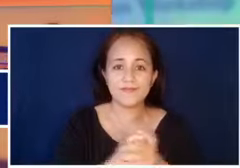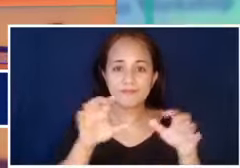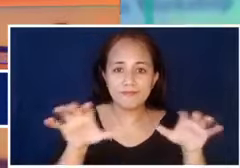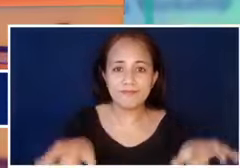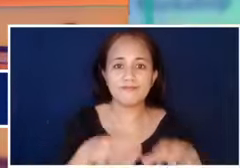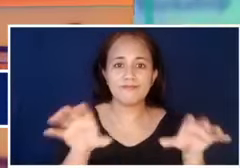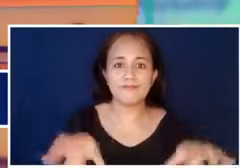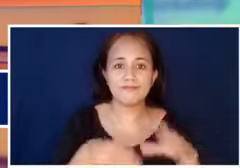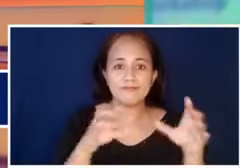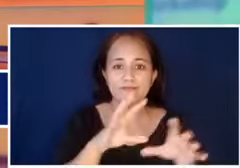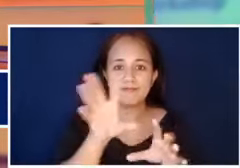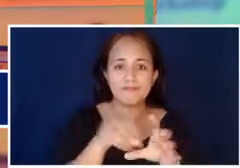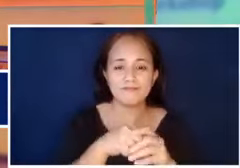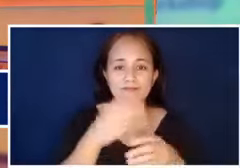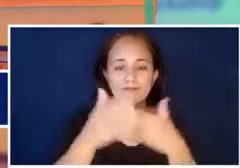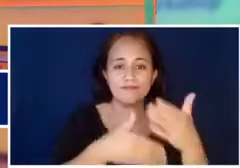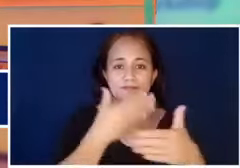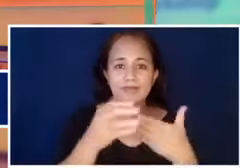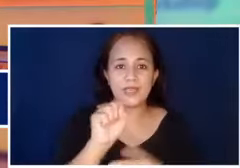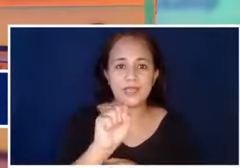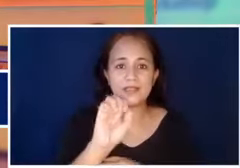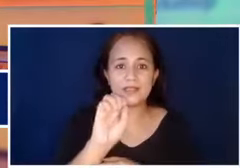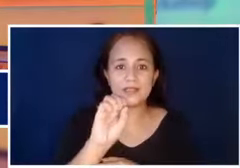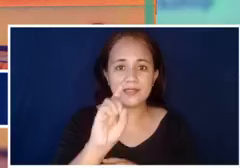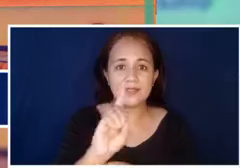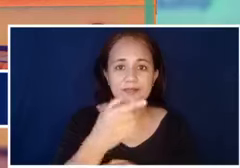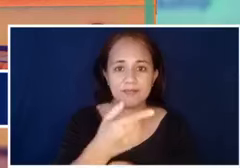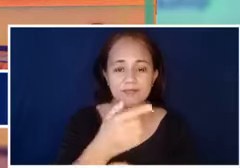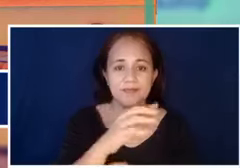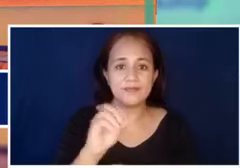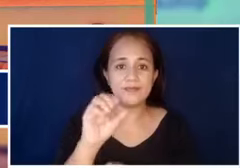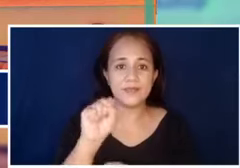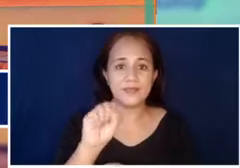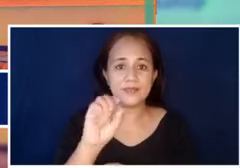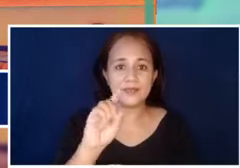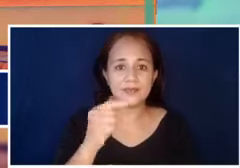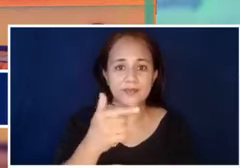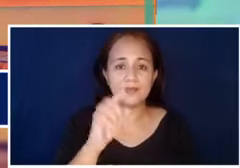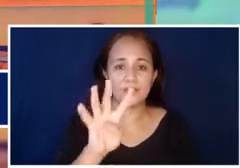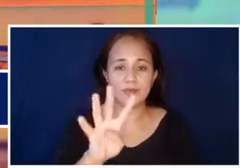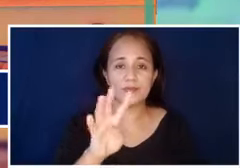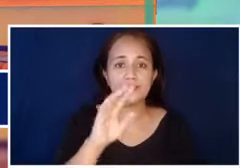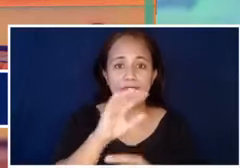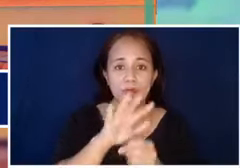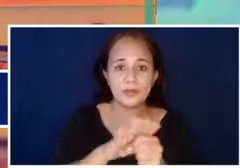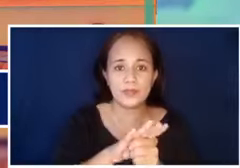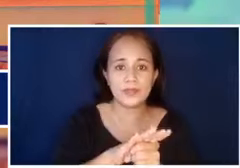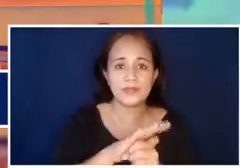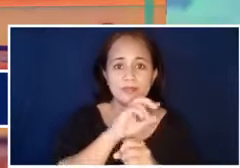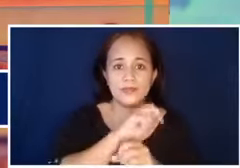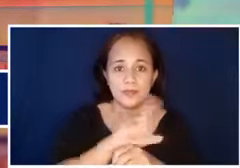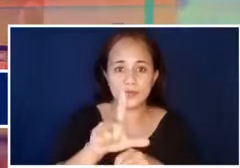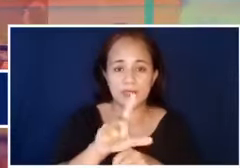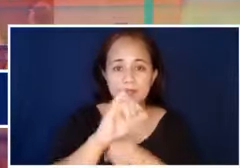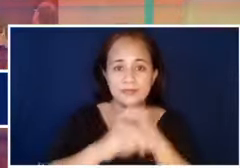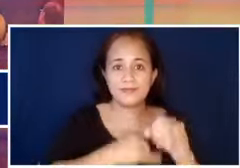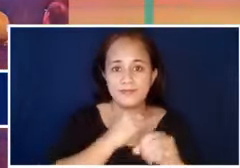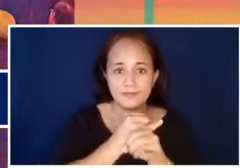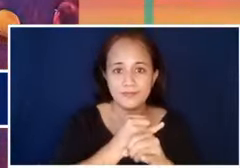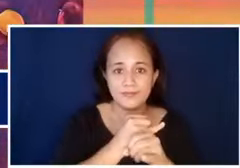Aktibong paglakok sa mga proseso ng SDG at SDG4 sa lokal, nasyonal at internasyonal na